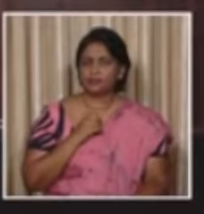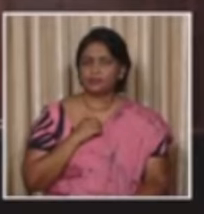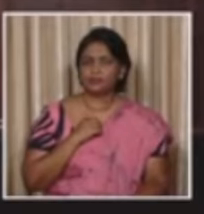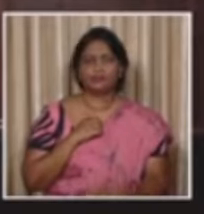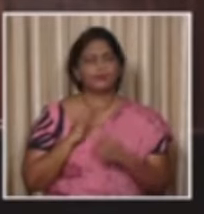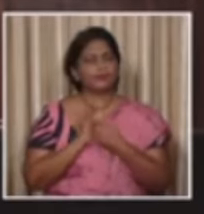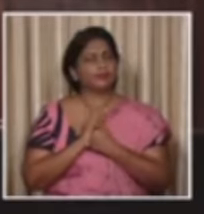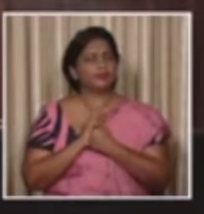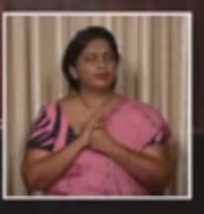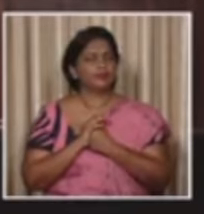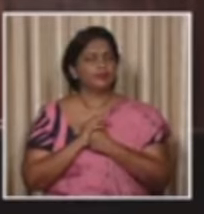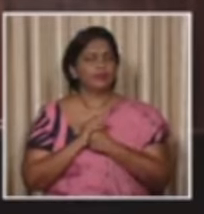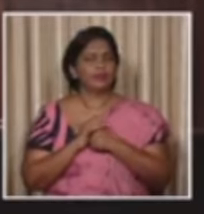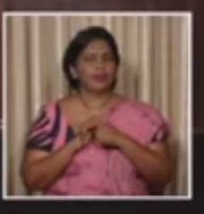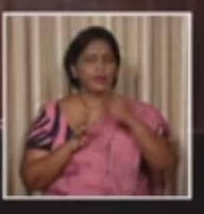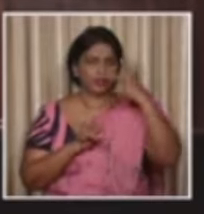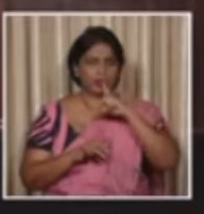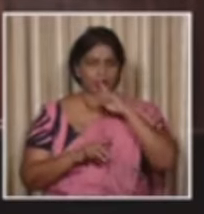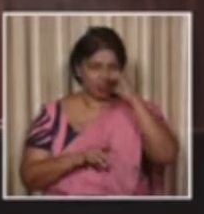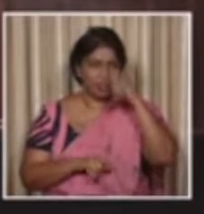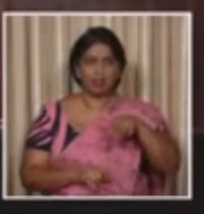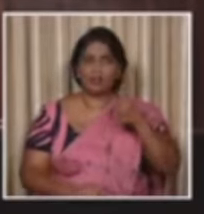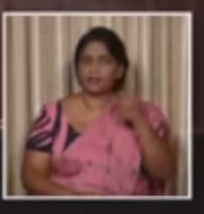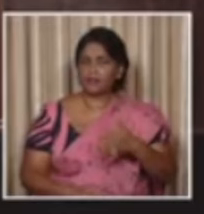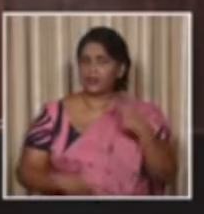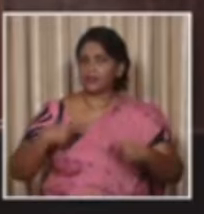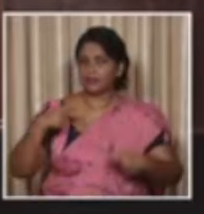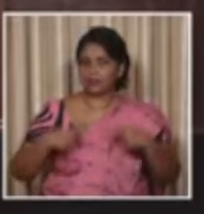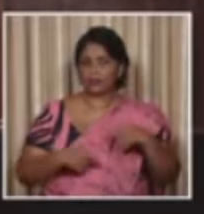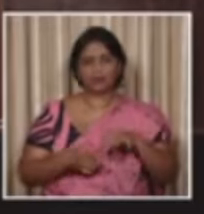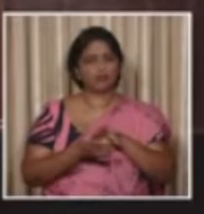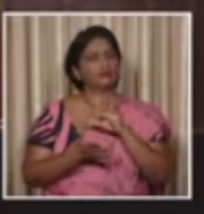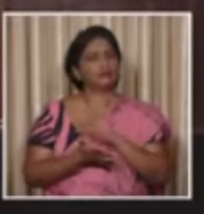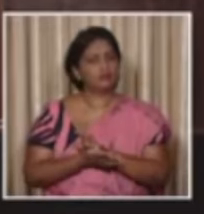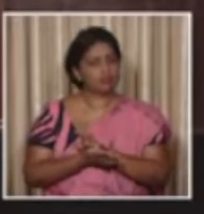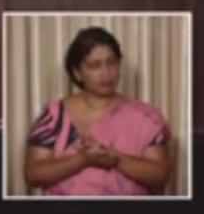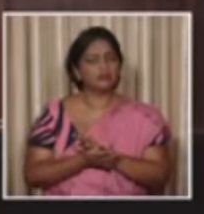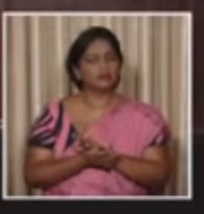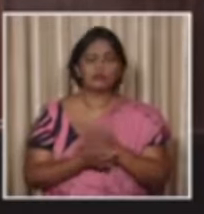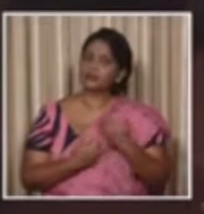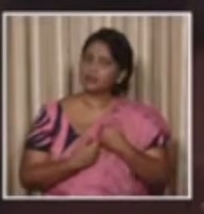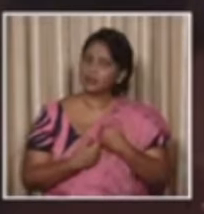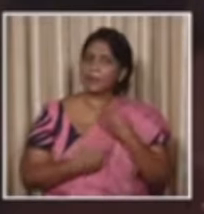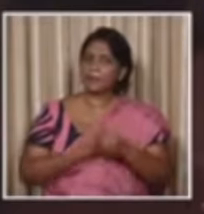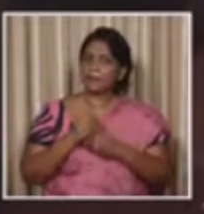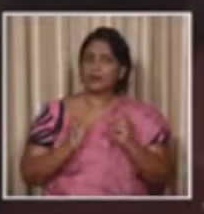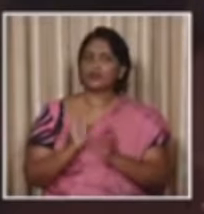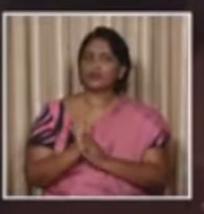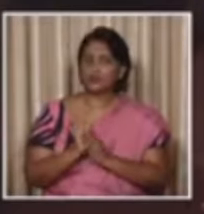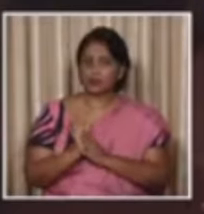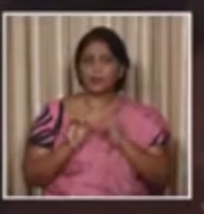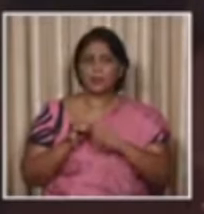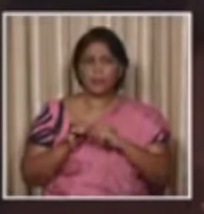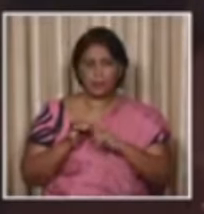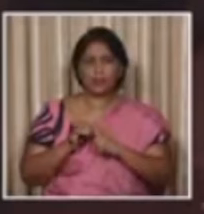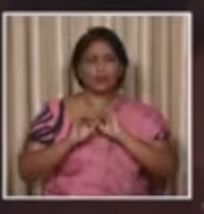අරු නියෝජ්‍ය කතානායකතුමනි දැන් මේ අද වැදගත් විවාදයක් වෙනුවෙන් අපි තීන්දුව ගත්තේ අපේ බිස්නස් කමිටි එකේ ප්‍රශ්න